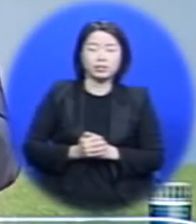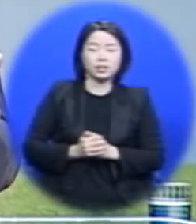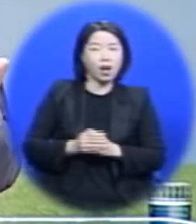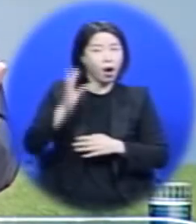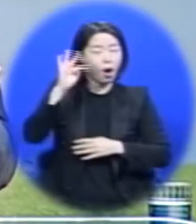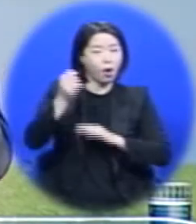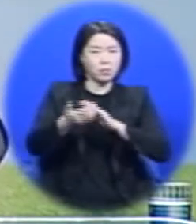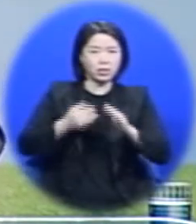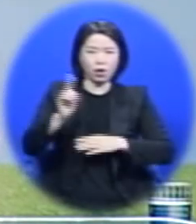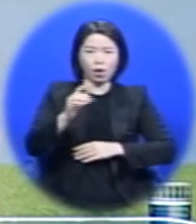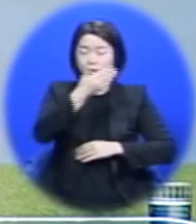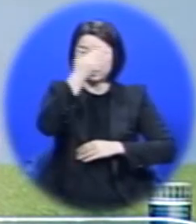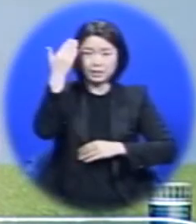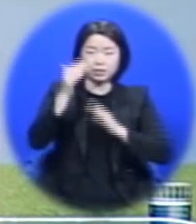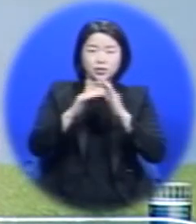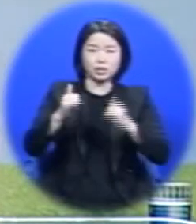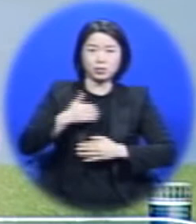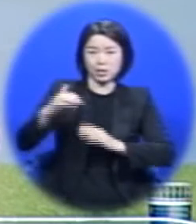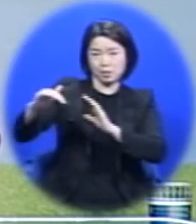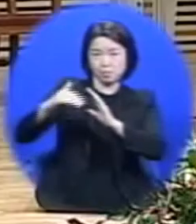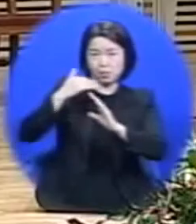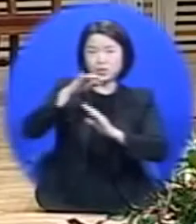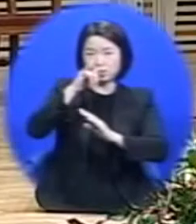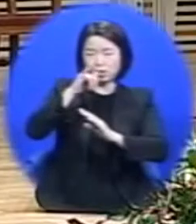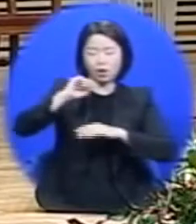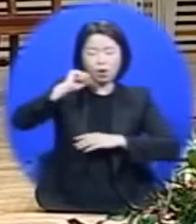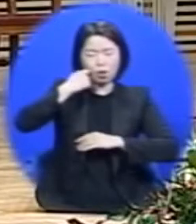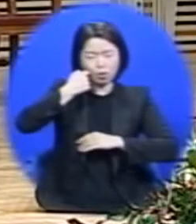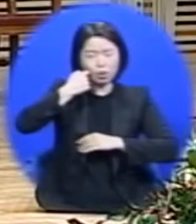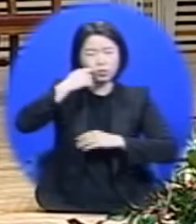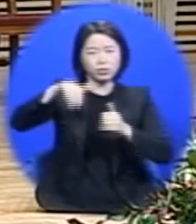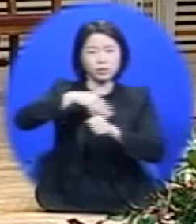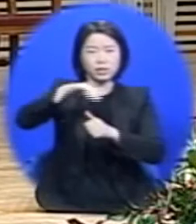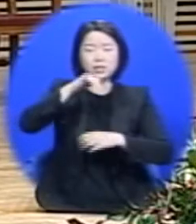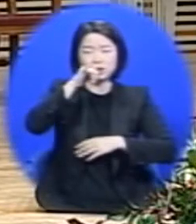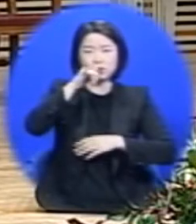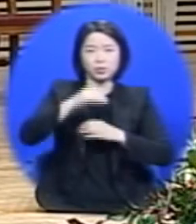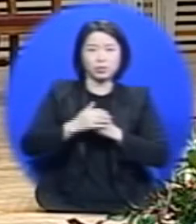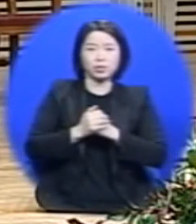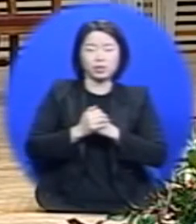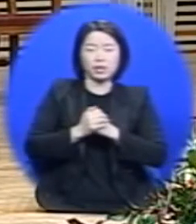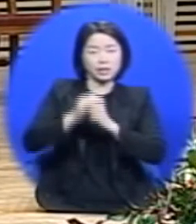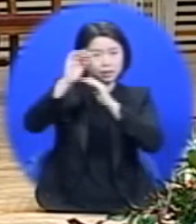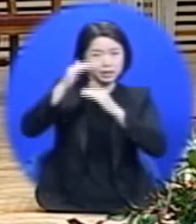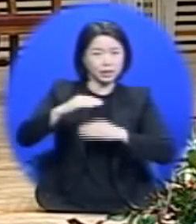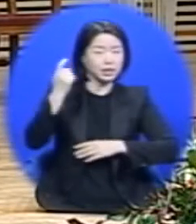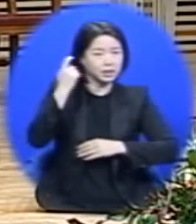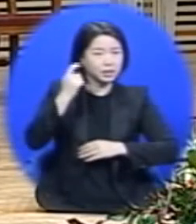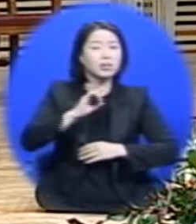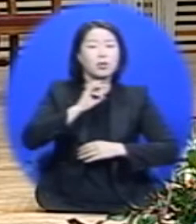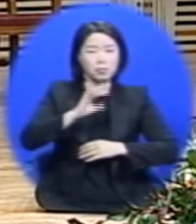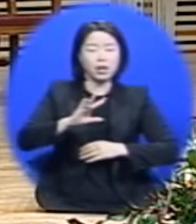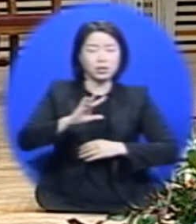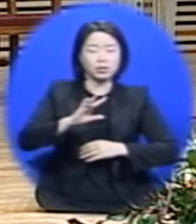얼마 전에 어느 청년이 저에게 메일을 보냈는데 굉장히 어려운 사정이 있었어요. 그 사정을 듣는 것만도